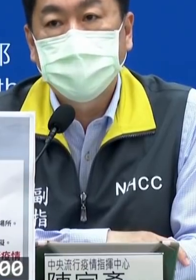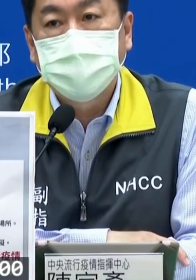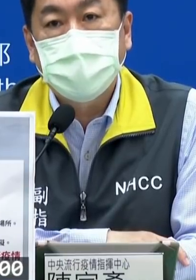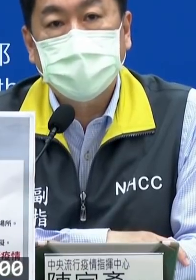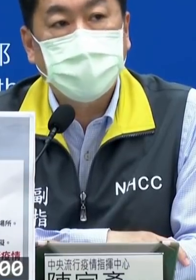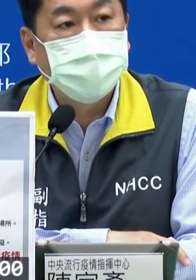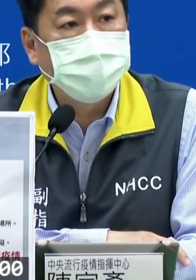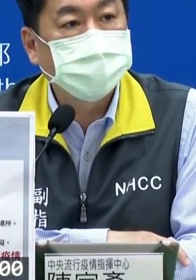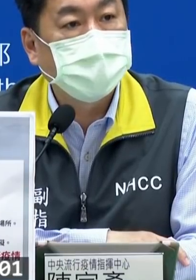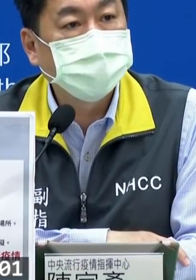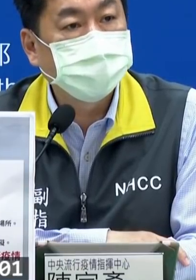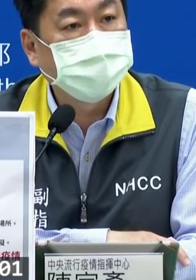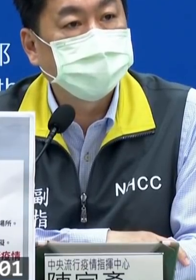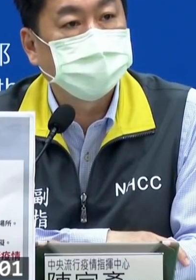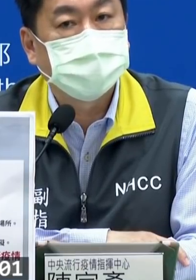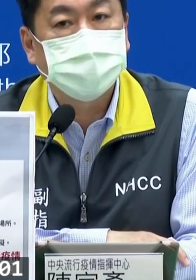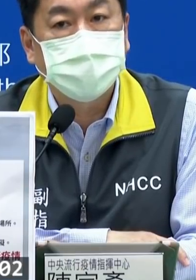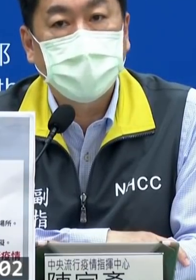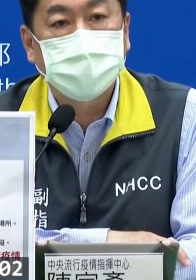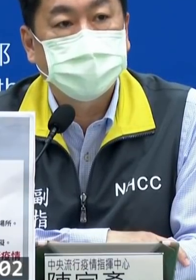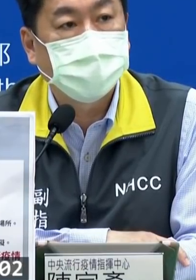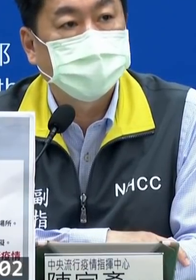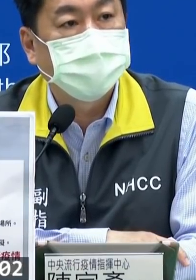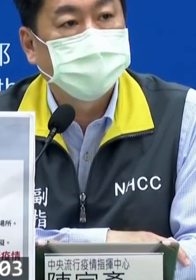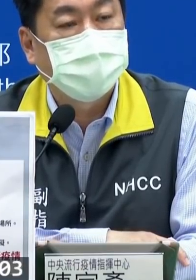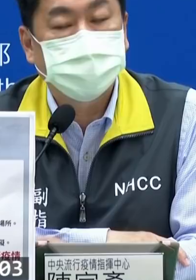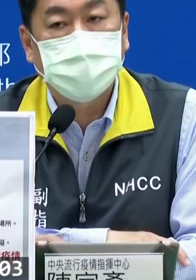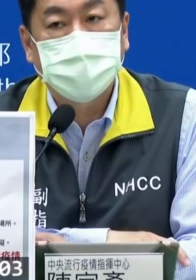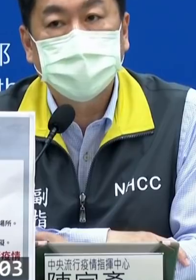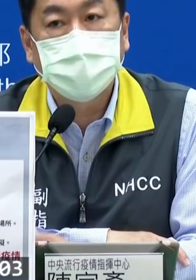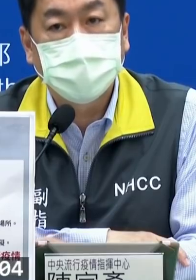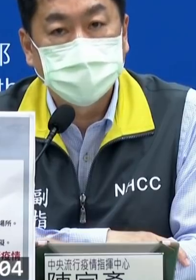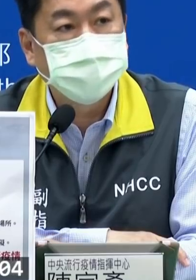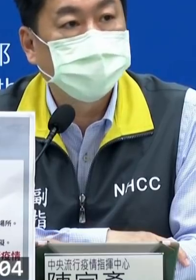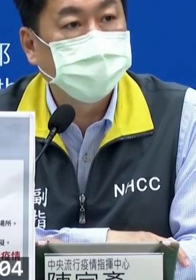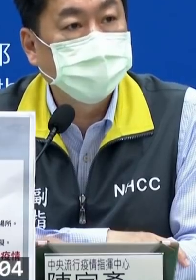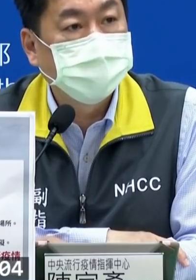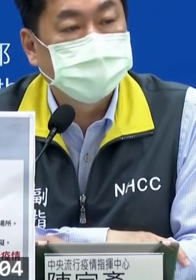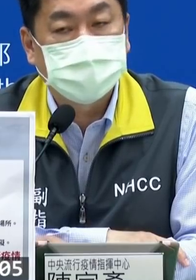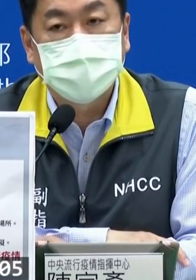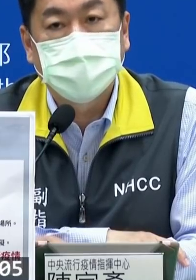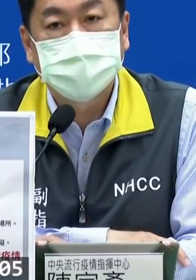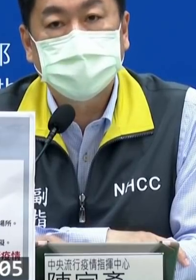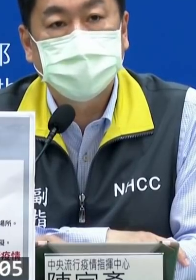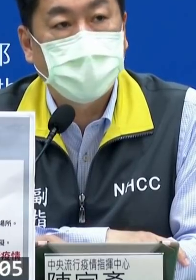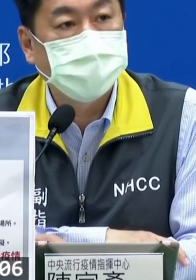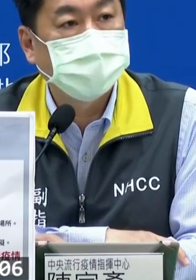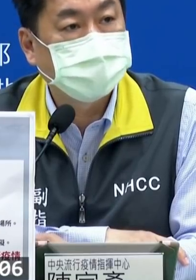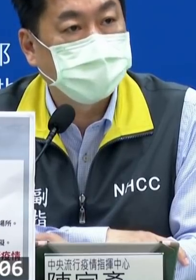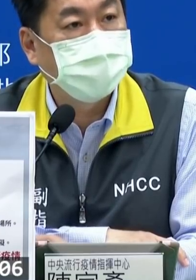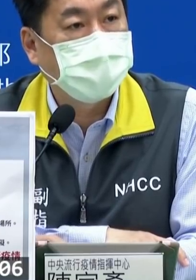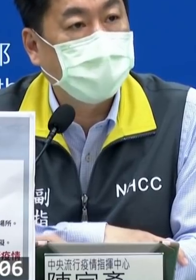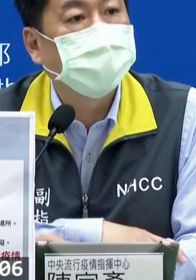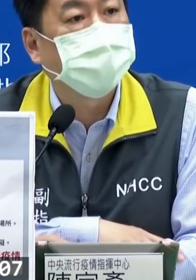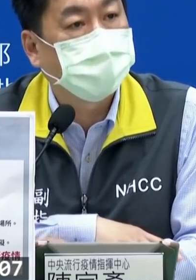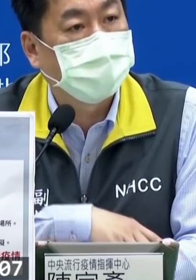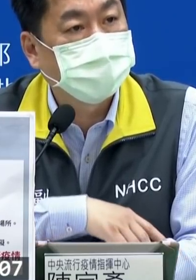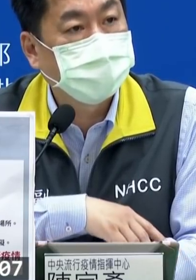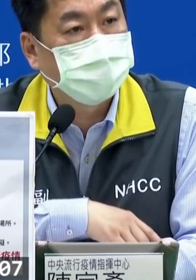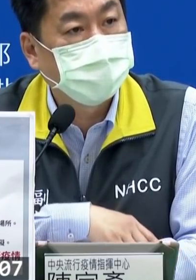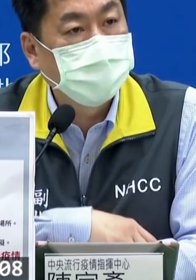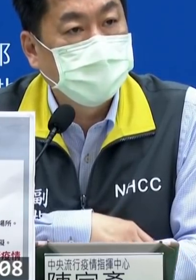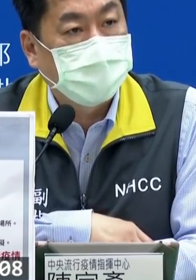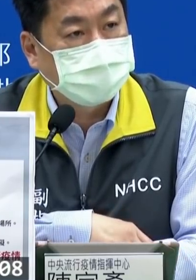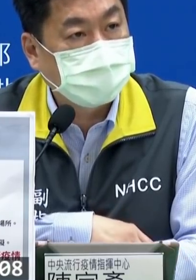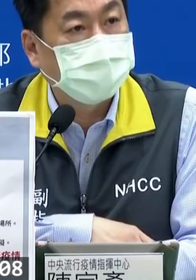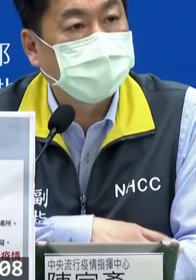拟。在国防部跟军医局的规范里面，那对于各营区整个这个防疫的准备，他们都有